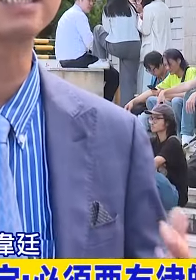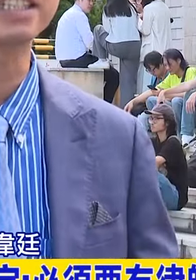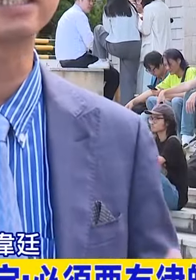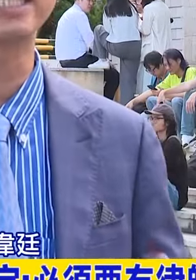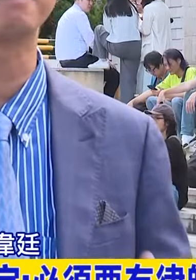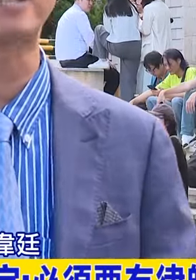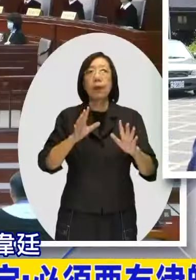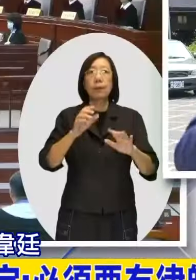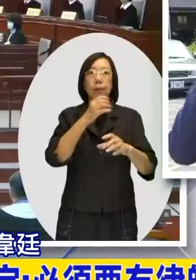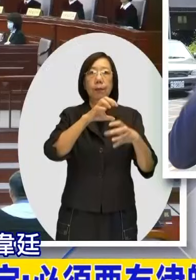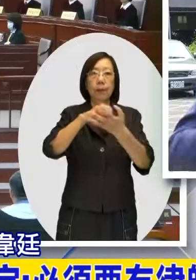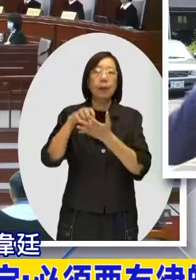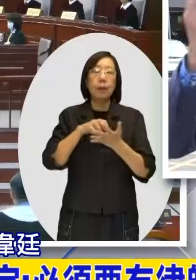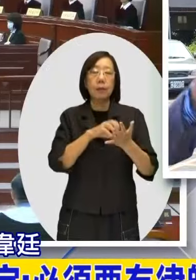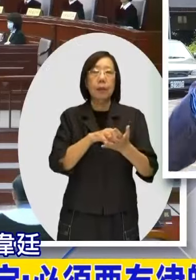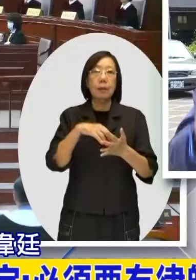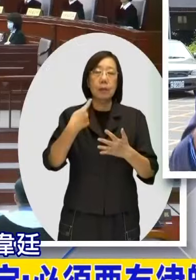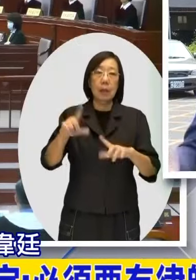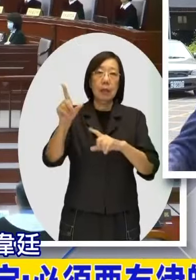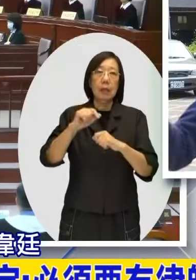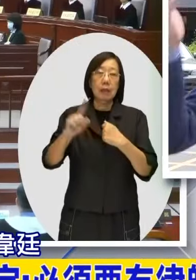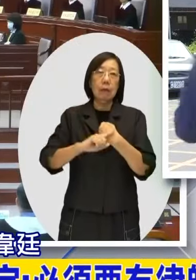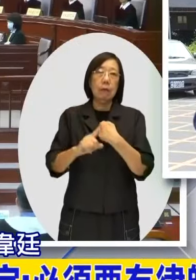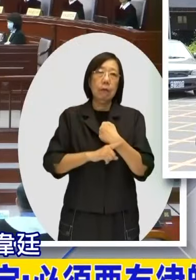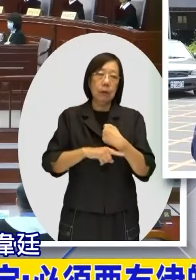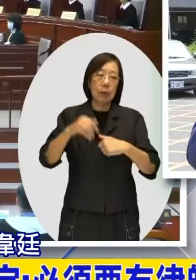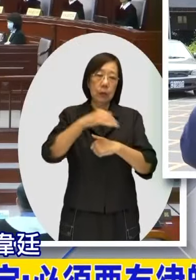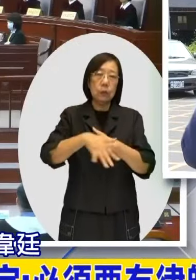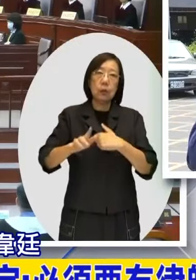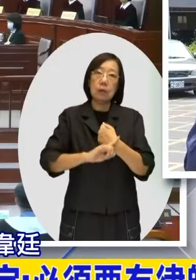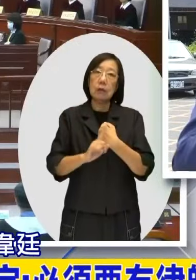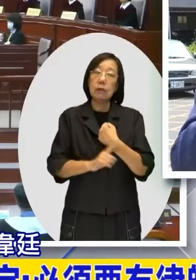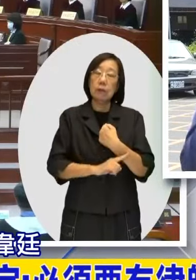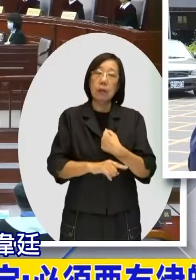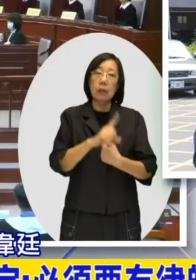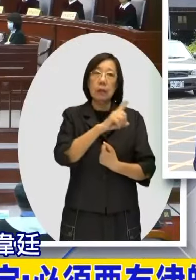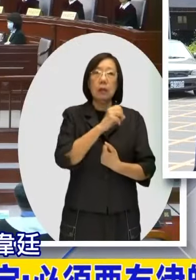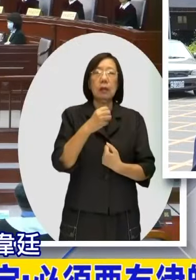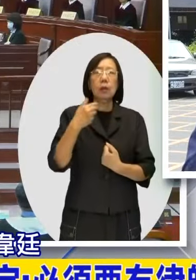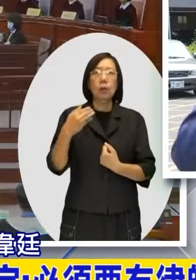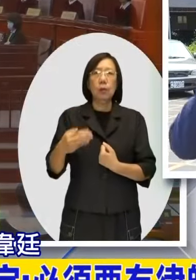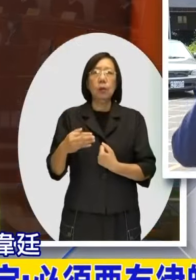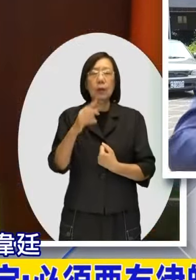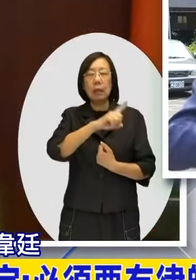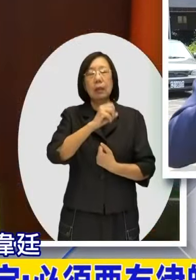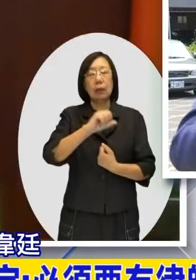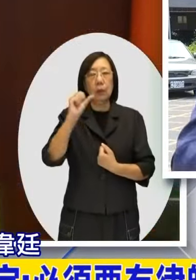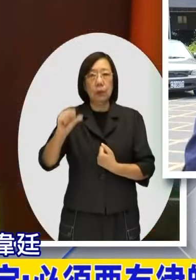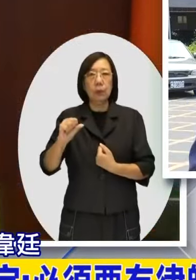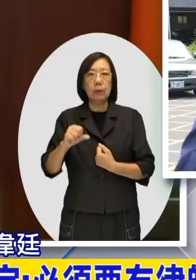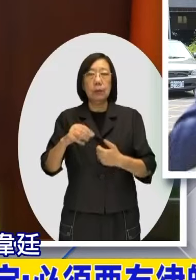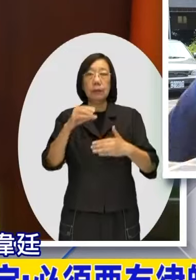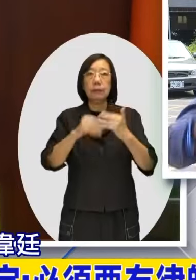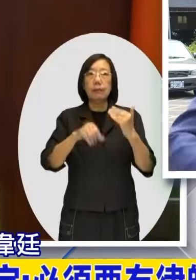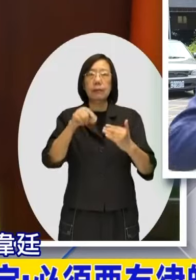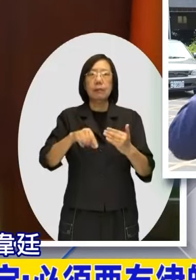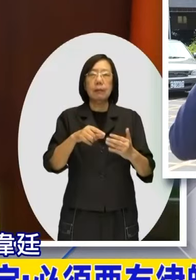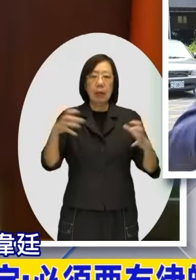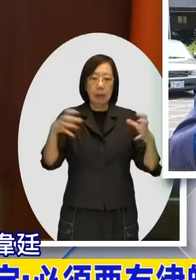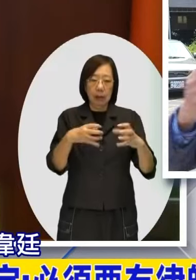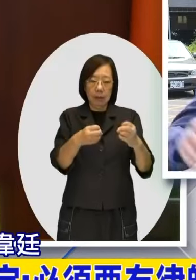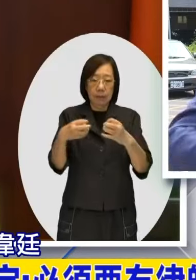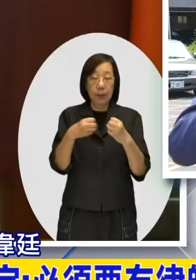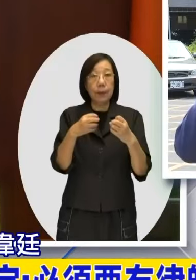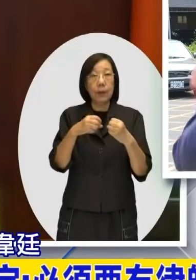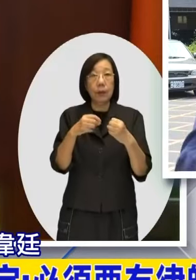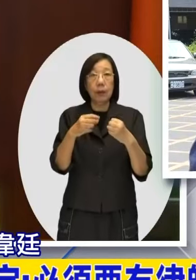现在这个视线的判决问里面拿这个理由来申请这个最高检察署的检察总长来提起非常上诉，重新再